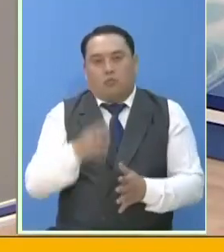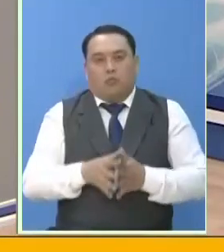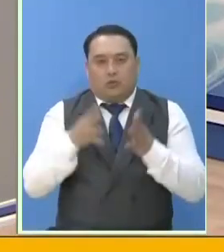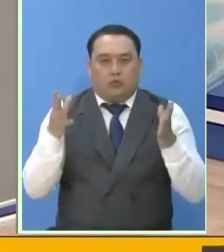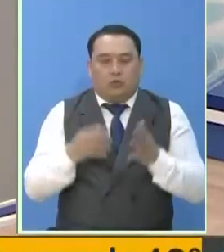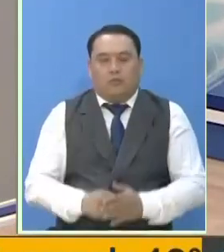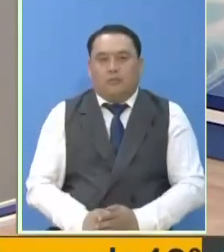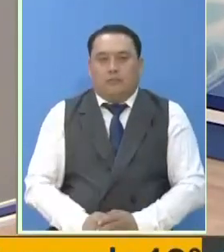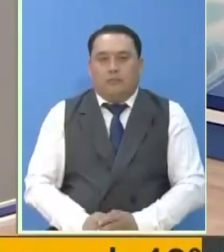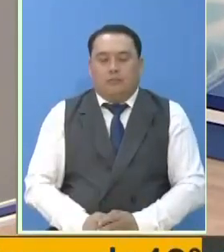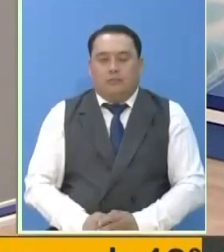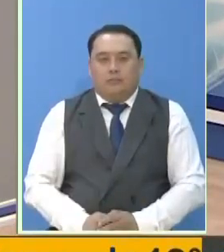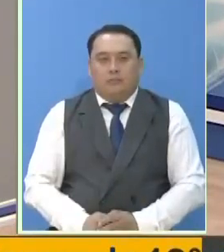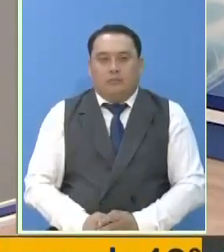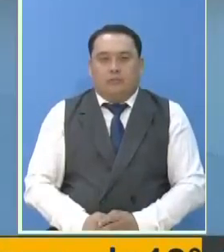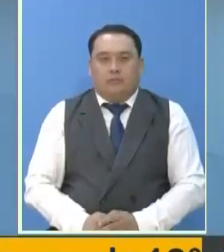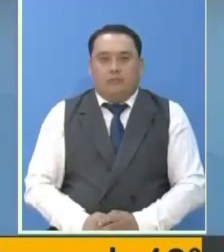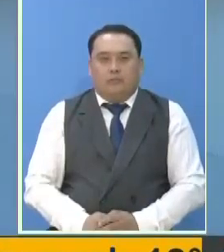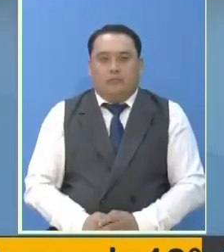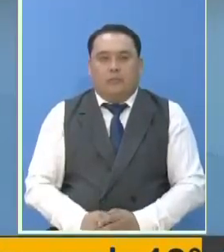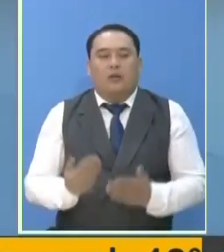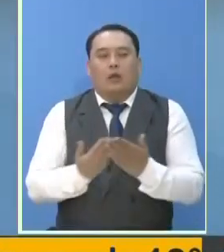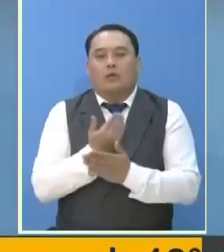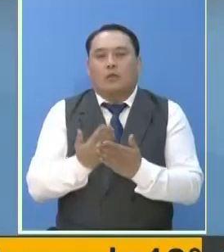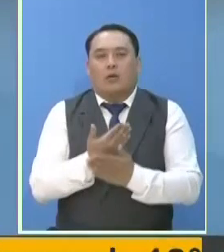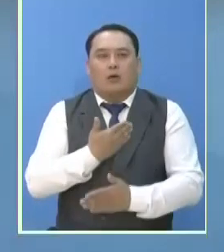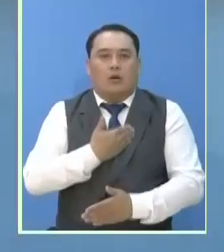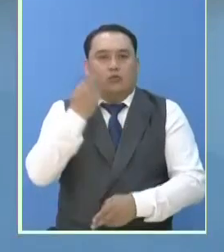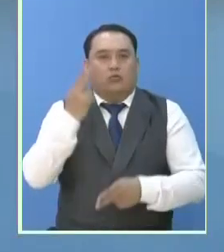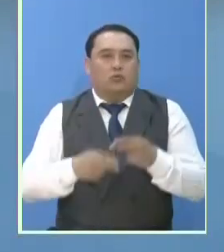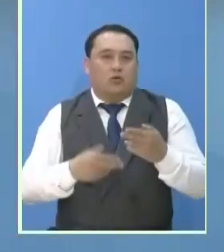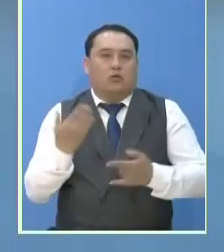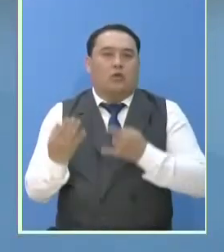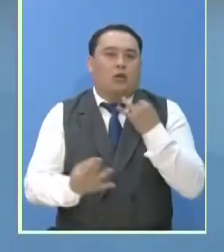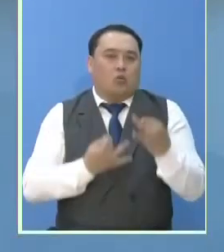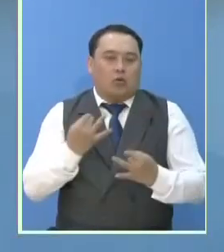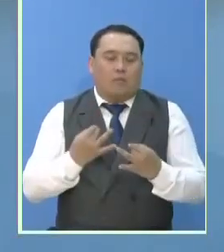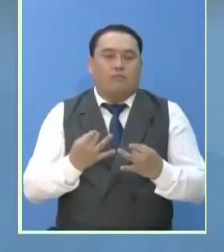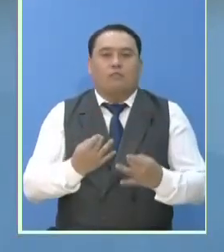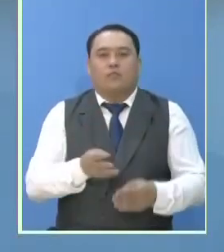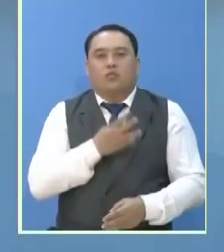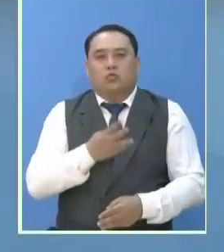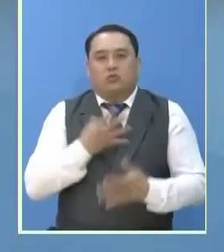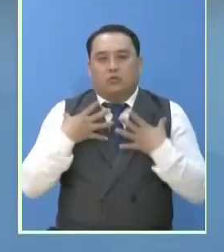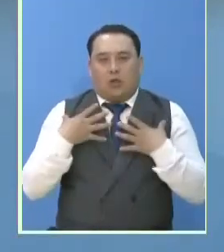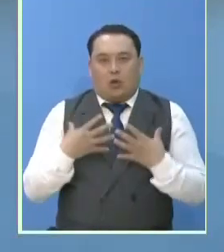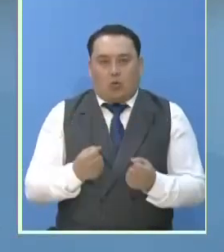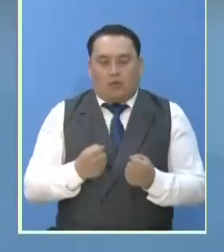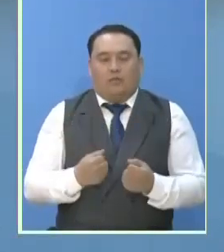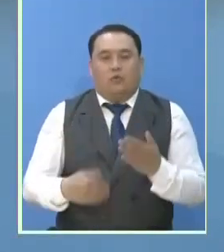служащих. Ну что ж, на этом я хотел бы завершить наш диалог и пожелать нашим телезрителям здоровья